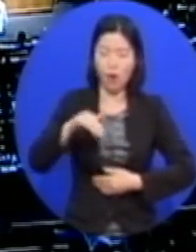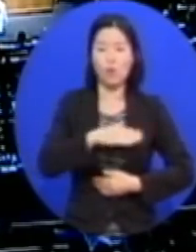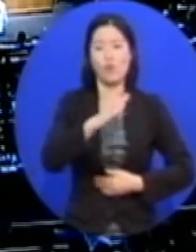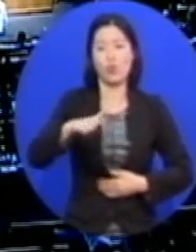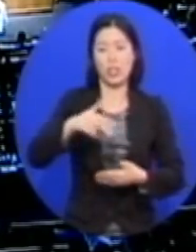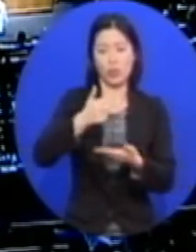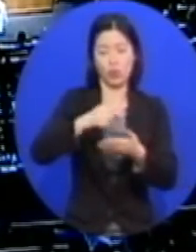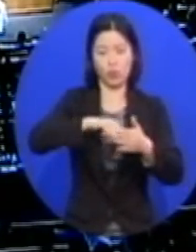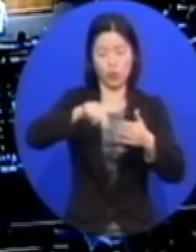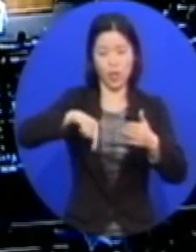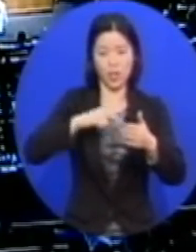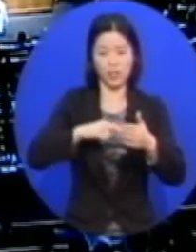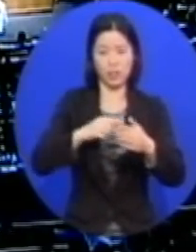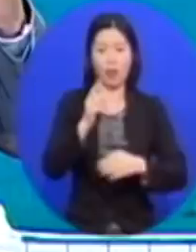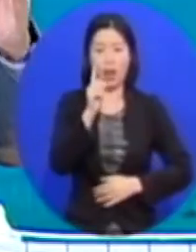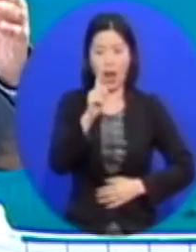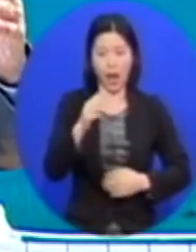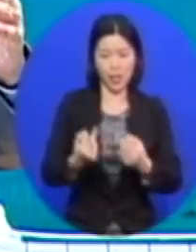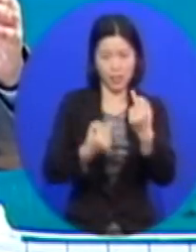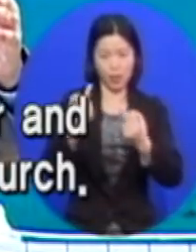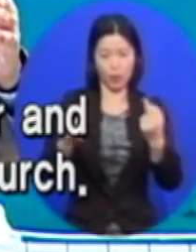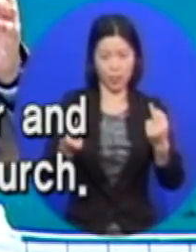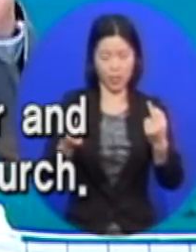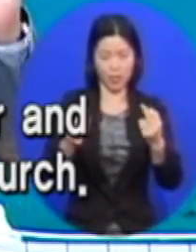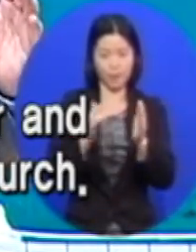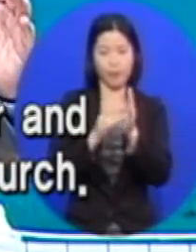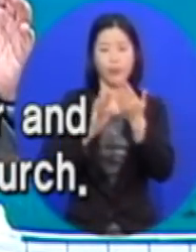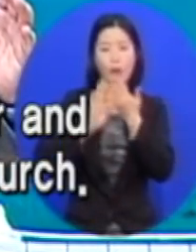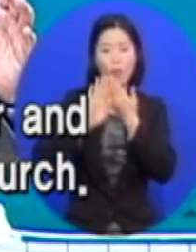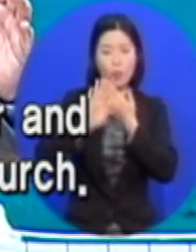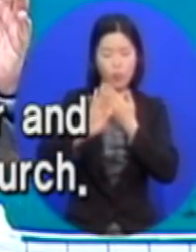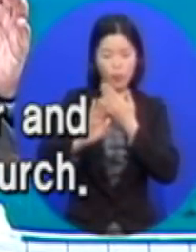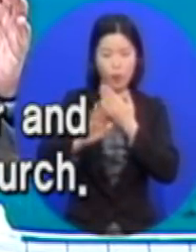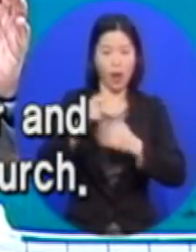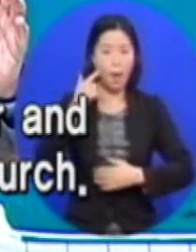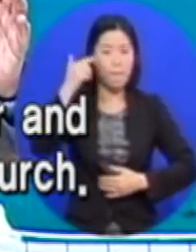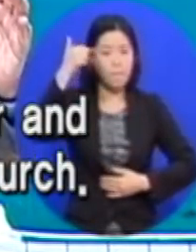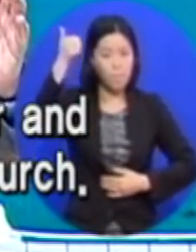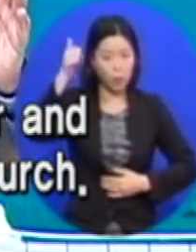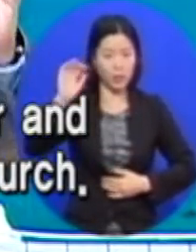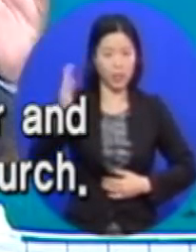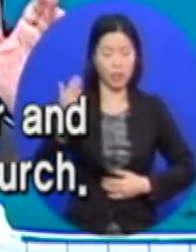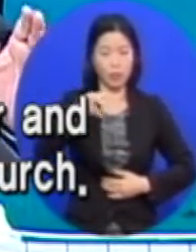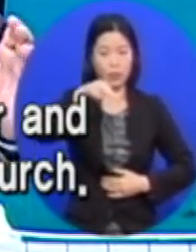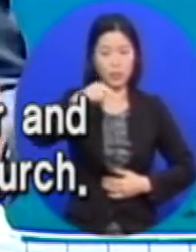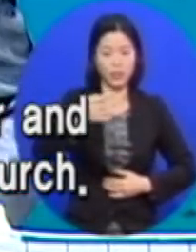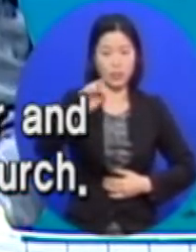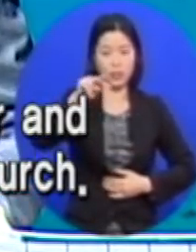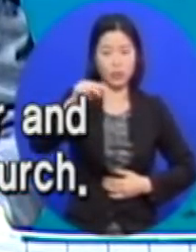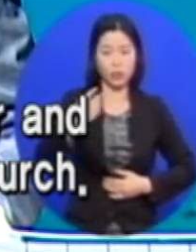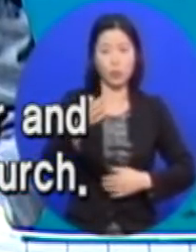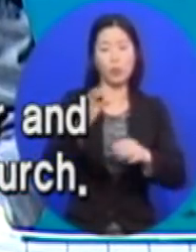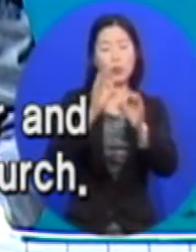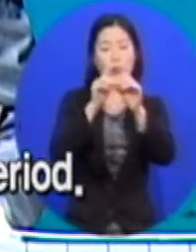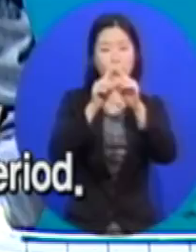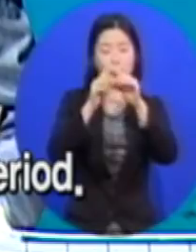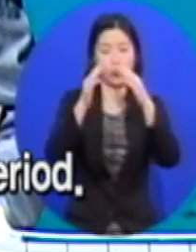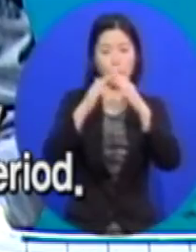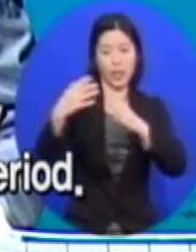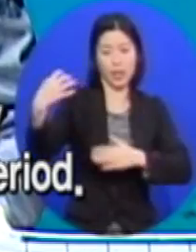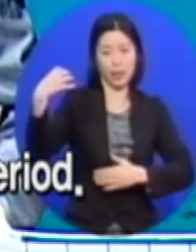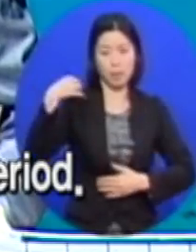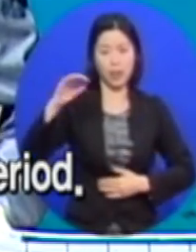양 그러면서 2분이 나중에 목사가 되고 성동교회 를 다님 하게도 됩니다